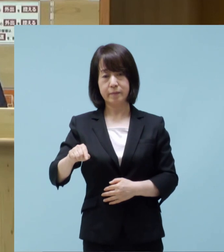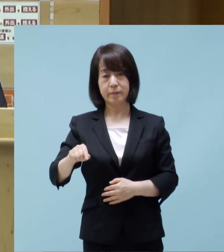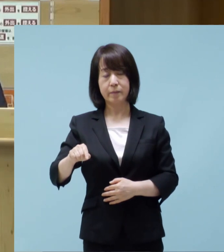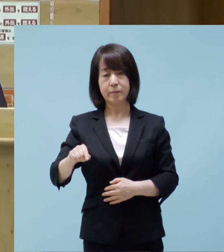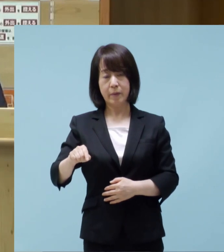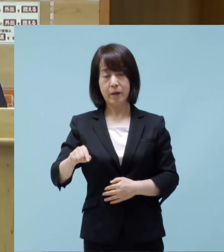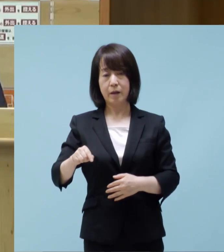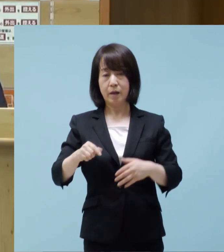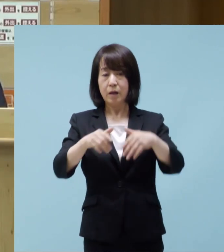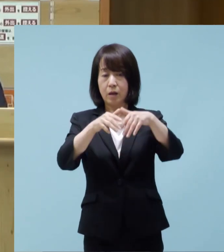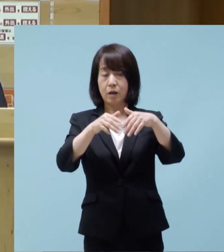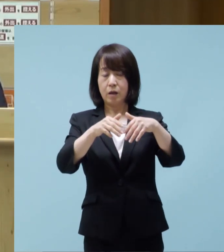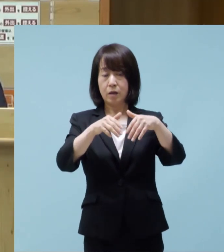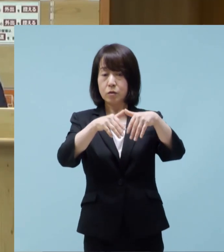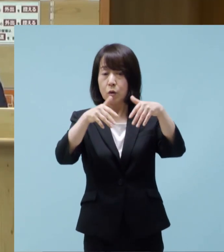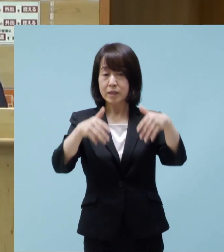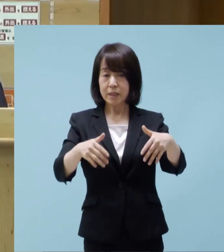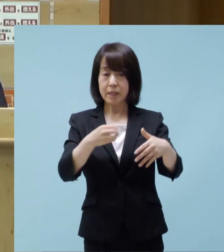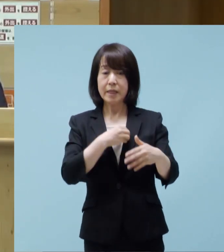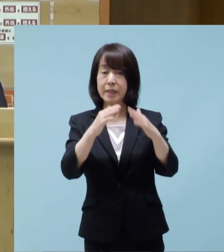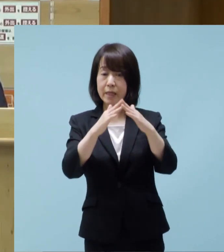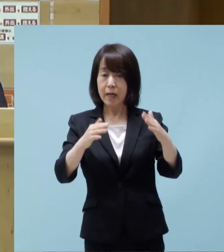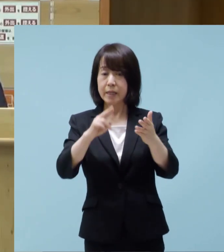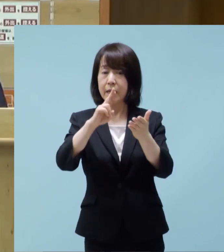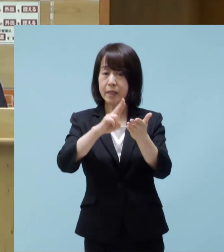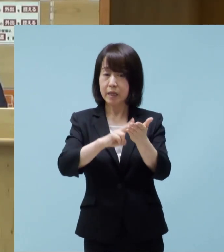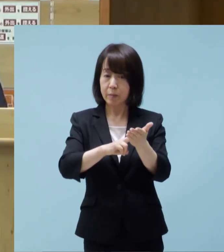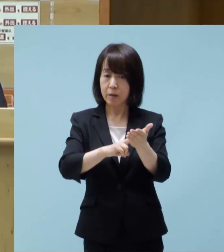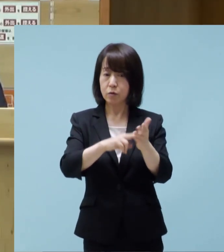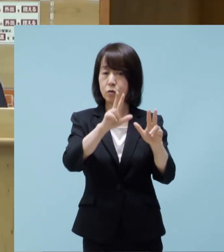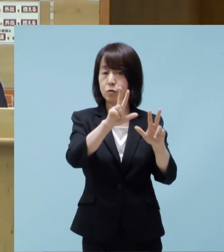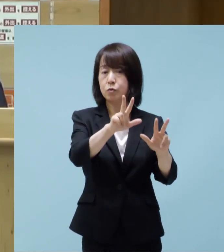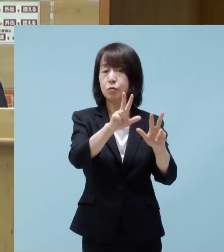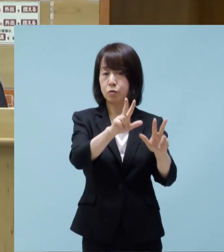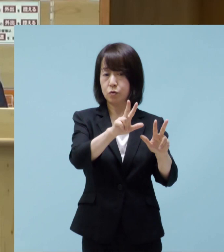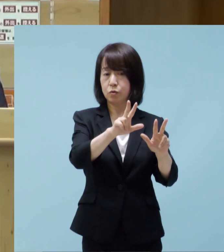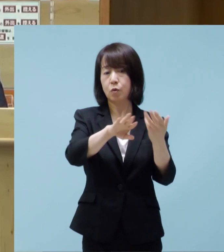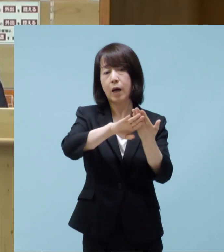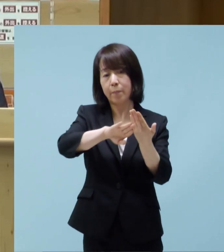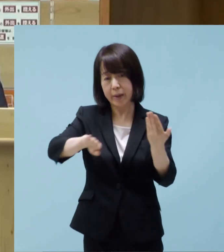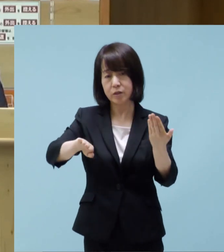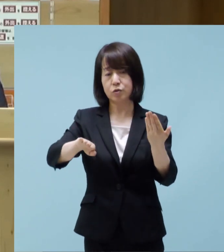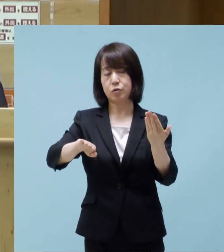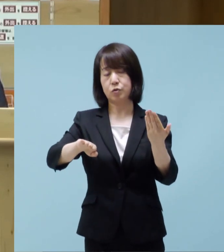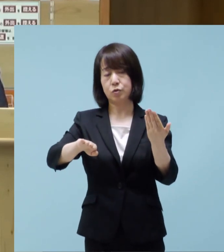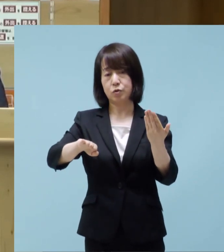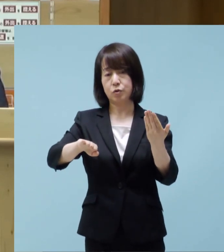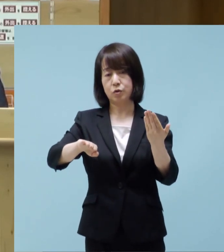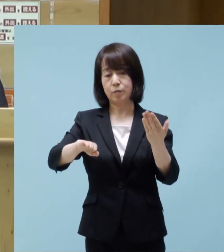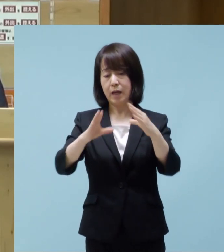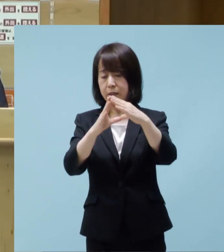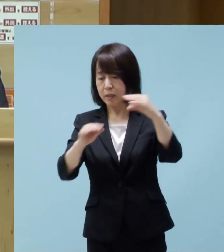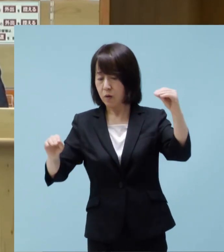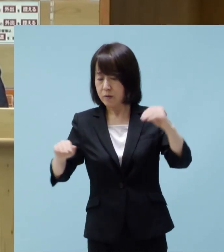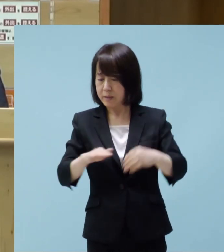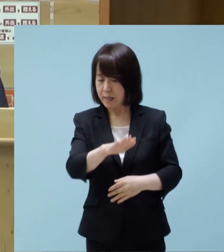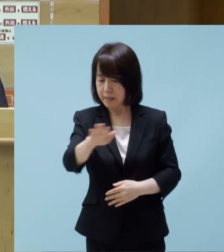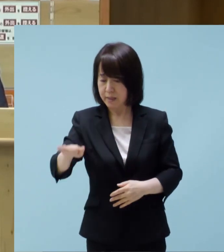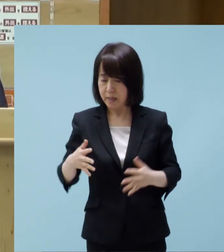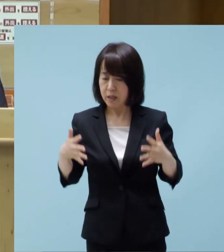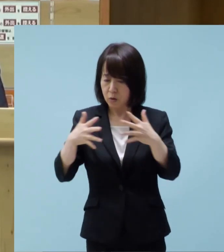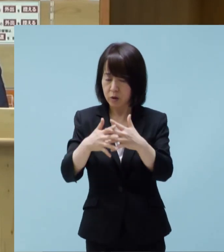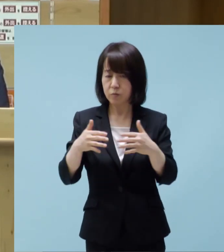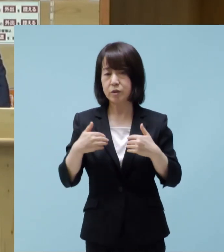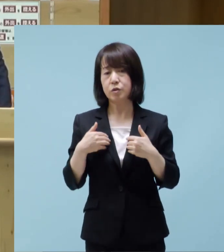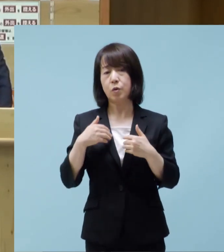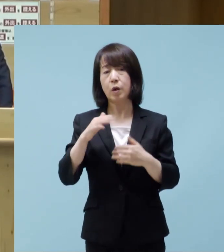かそういったところで決める、そういったルールとは別のところでの 日本全体で取り組んでいかなければならない、そ